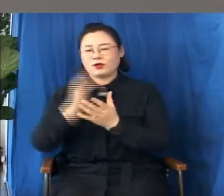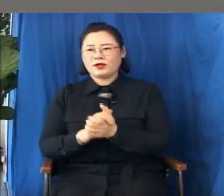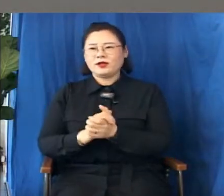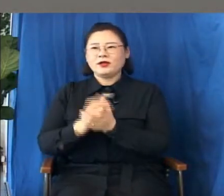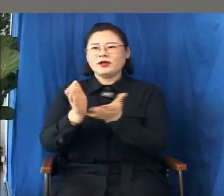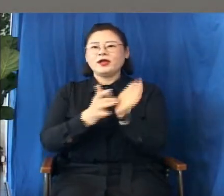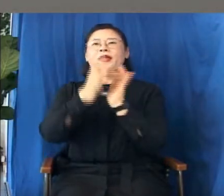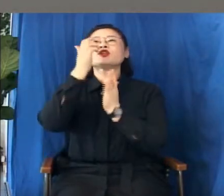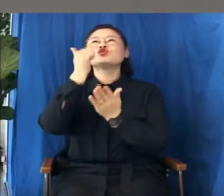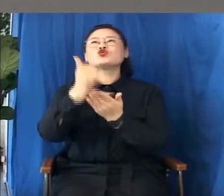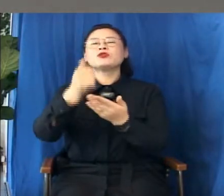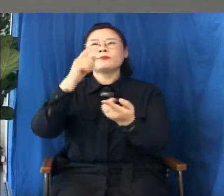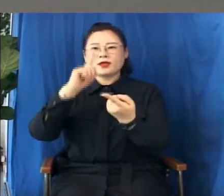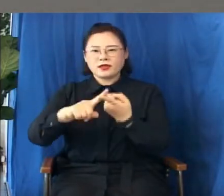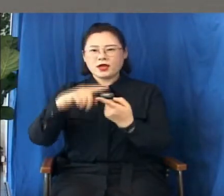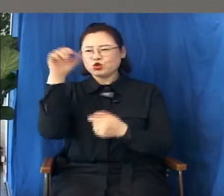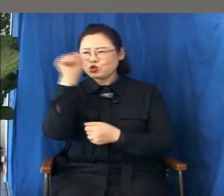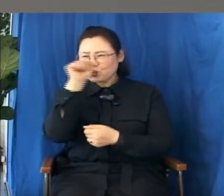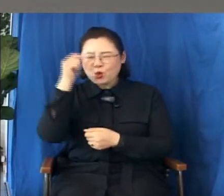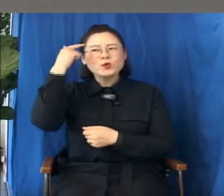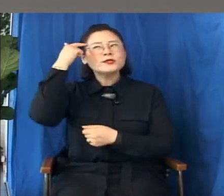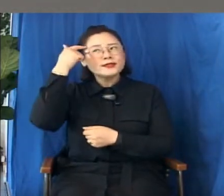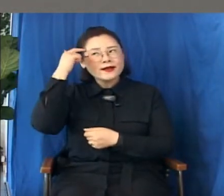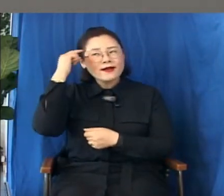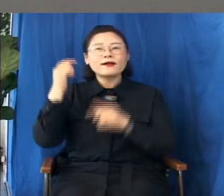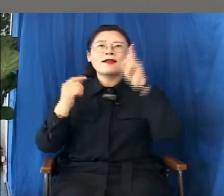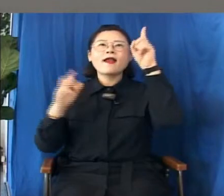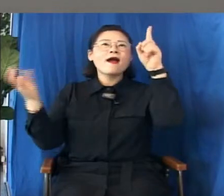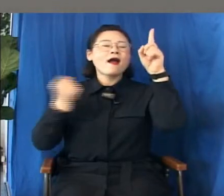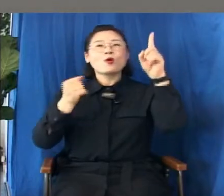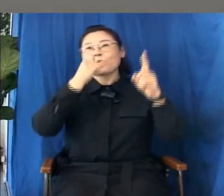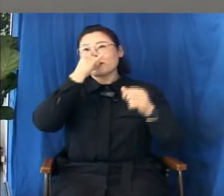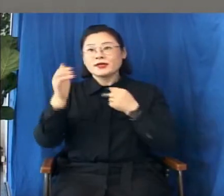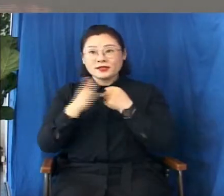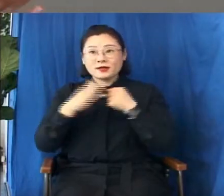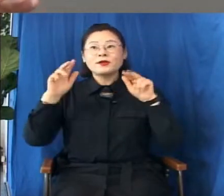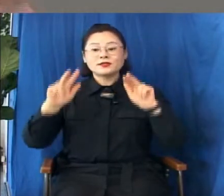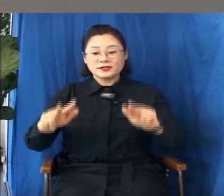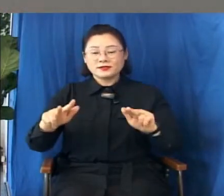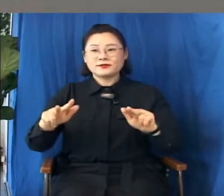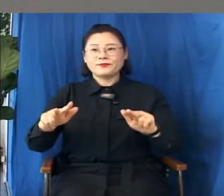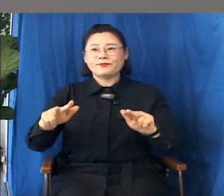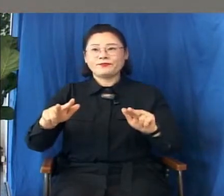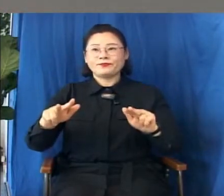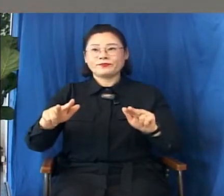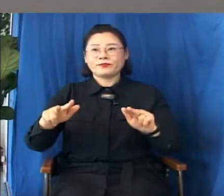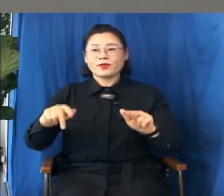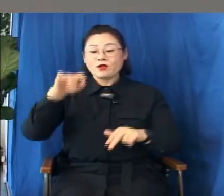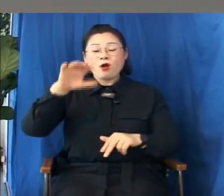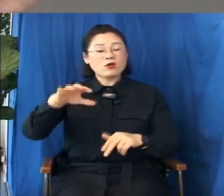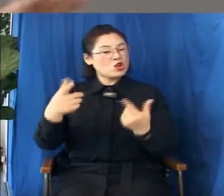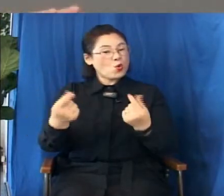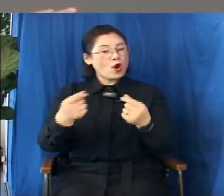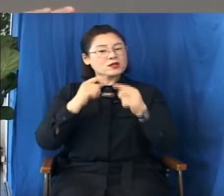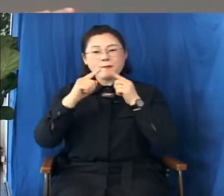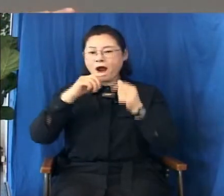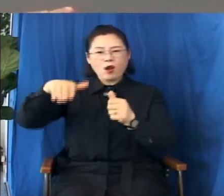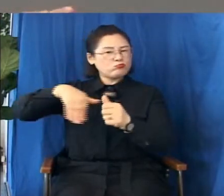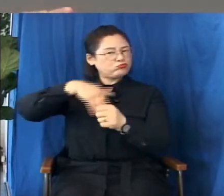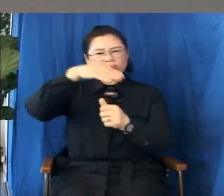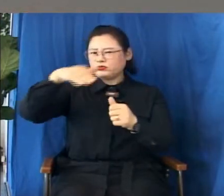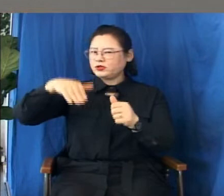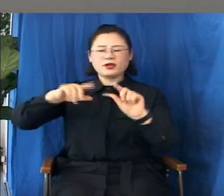예수님에 대한 좋은 생각을 하나 가지고 있으니까 지금 거기는 이런 얘기할 분위기가